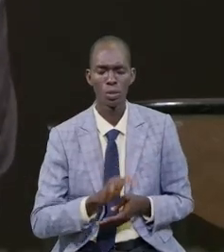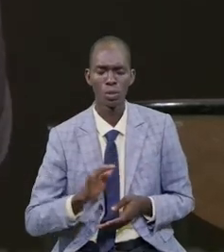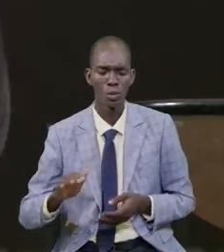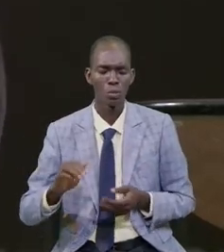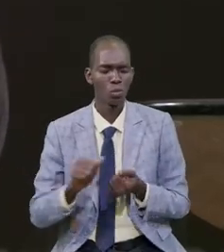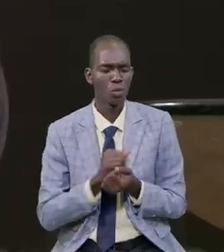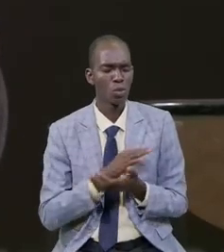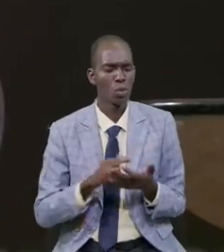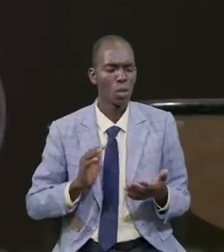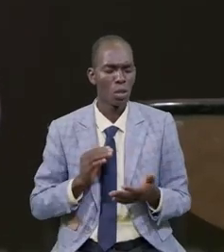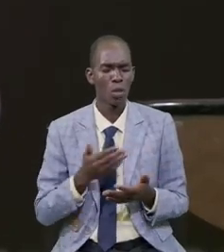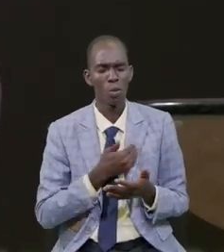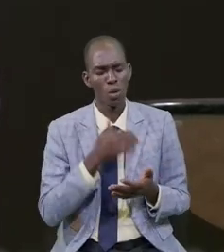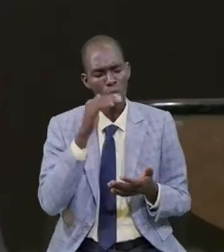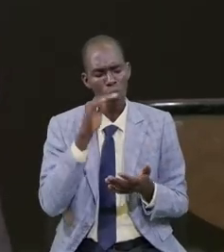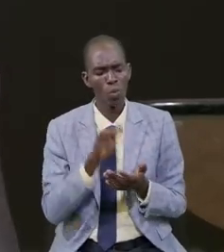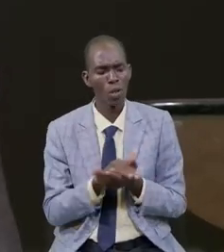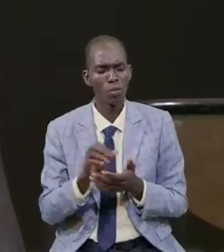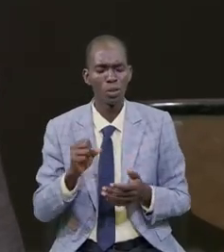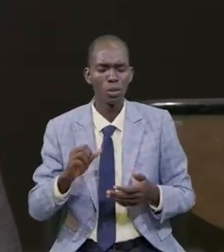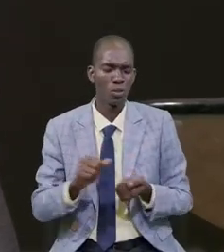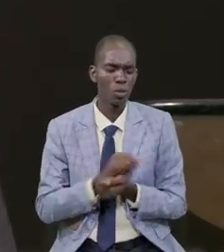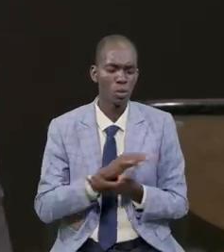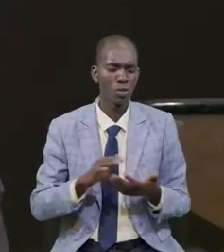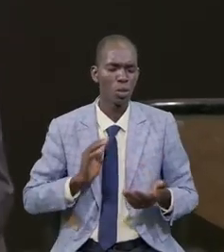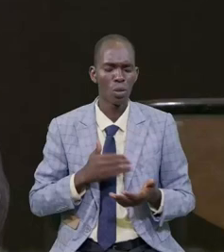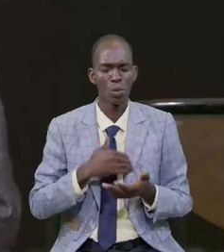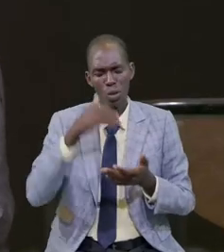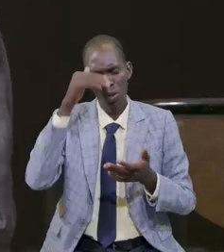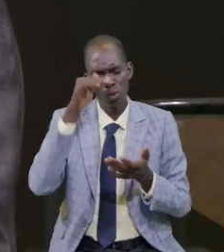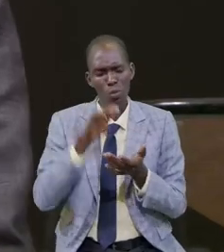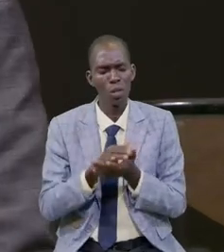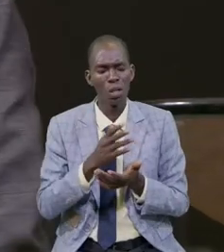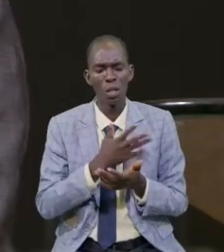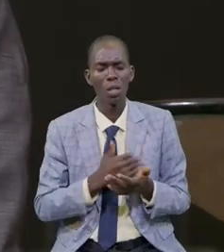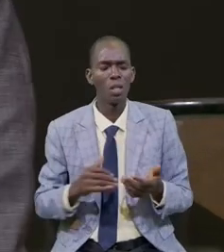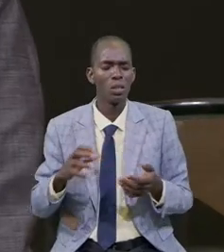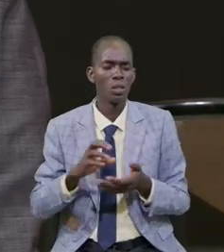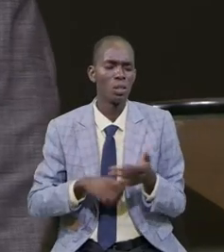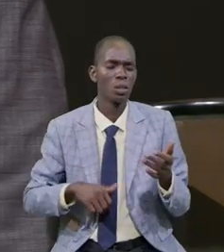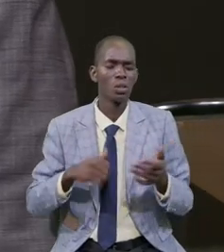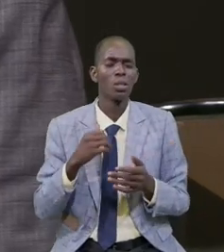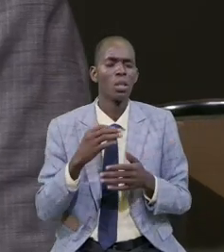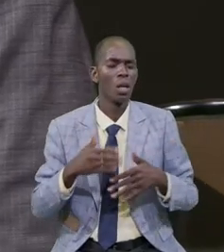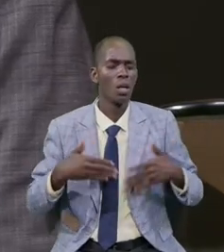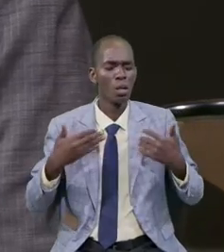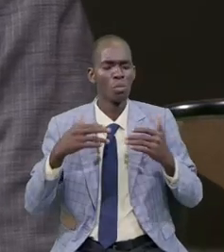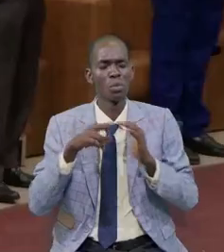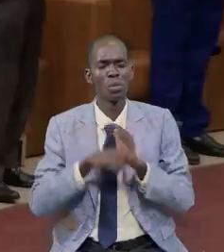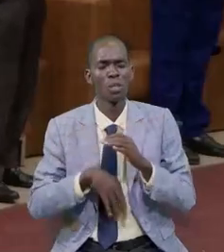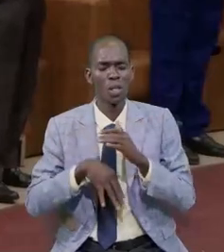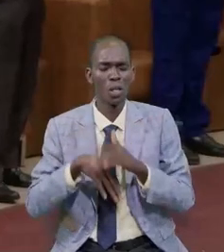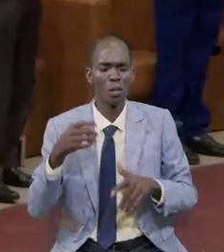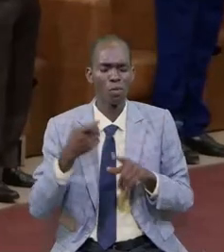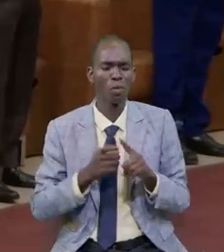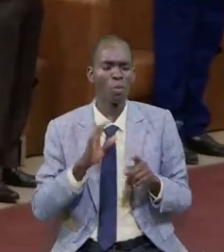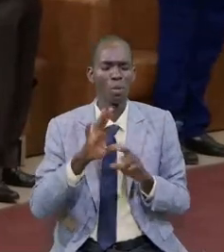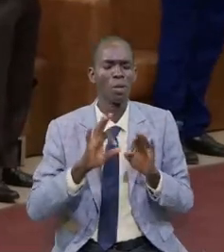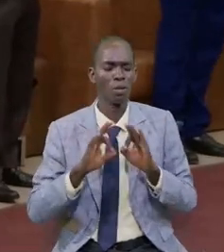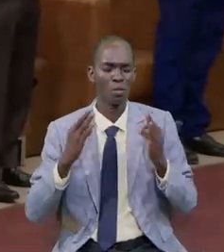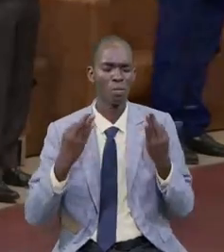ne détruise pas nos femmes, nos maris, et que cela ne détruise pas le bonheur, la joie de notre famille au nom